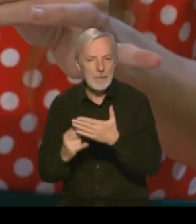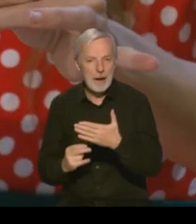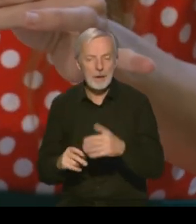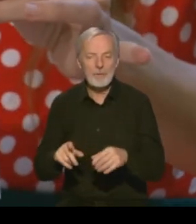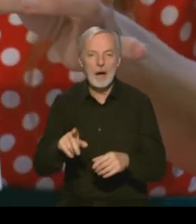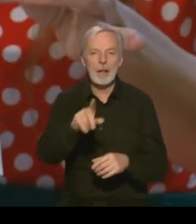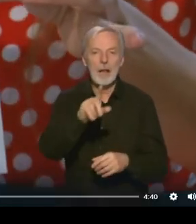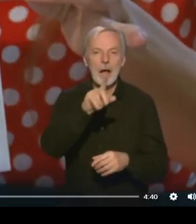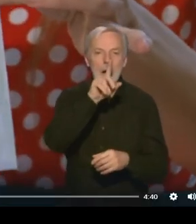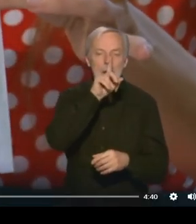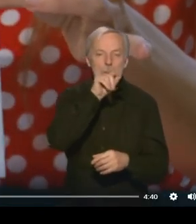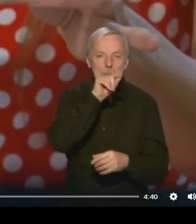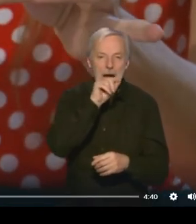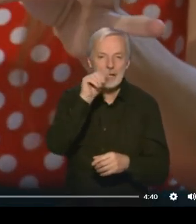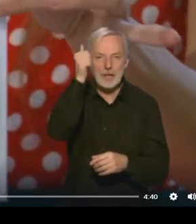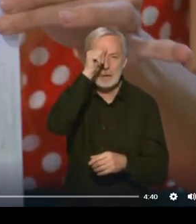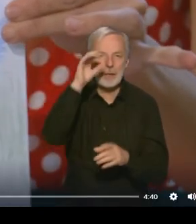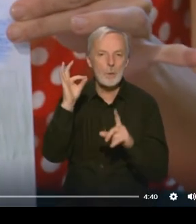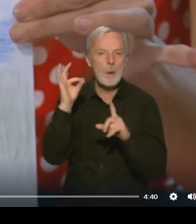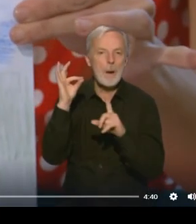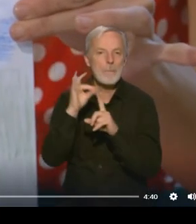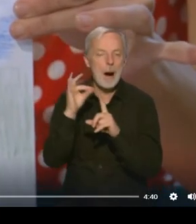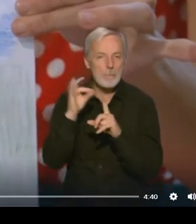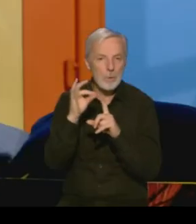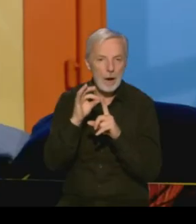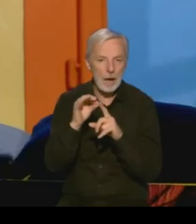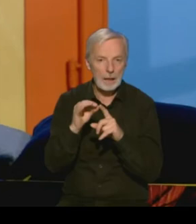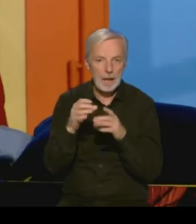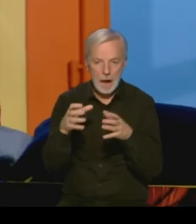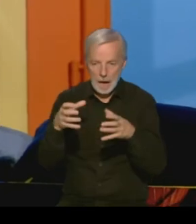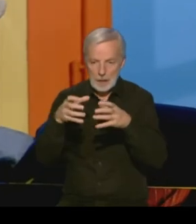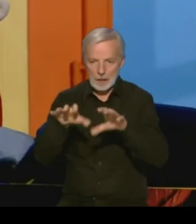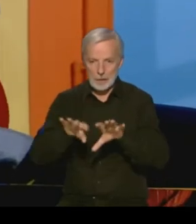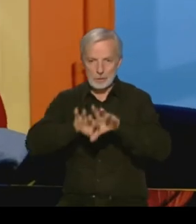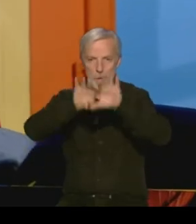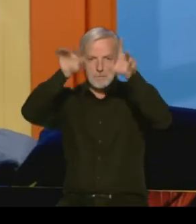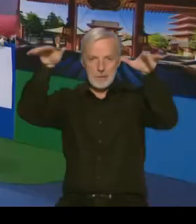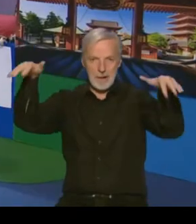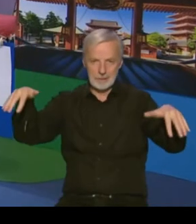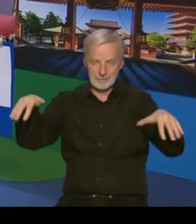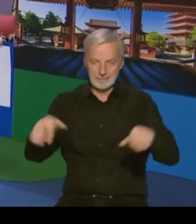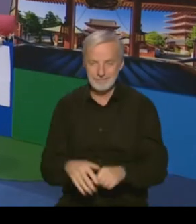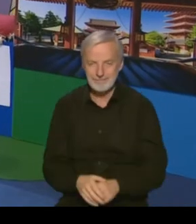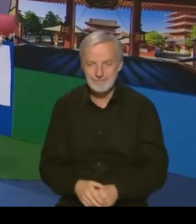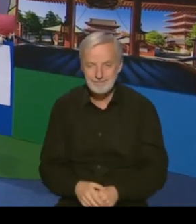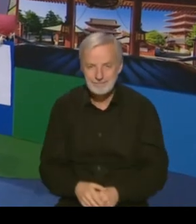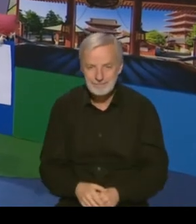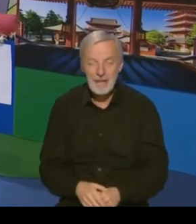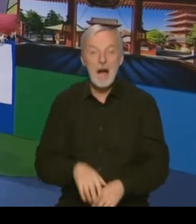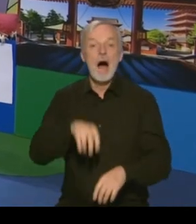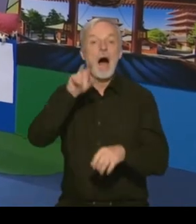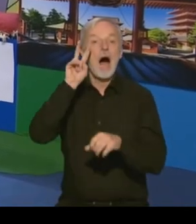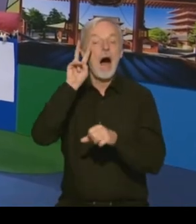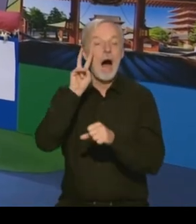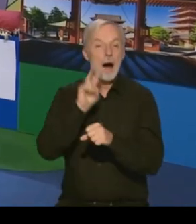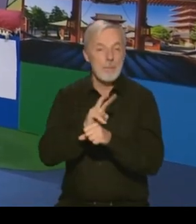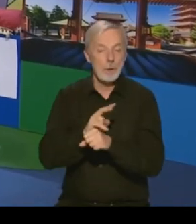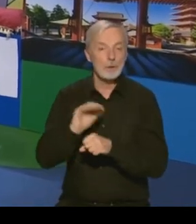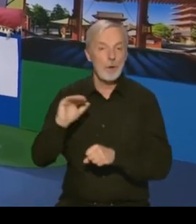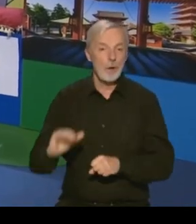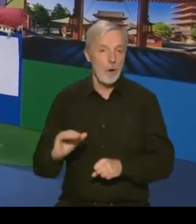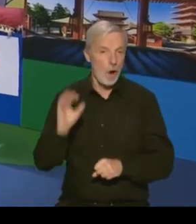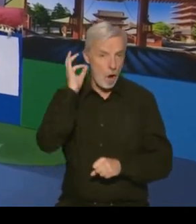ptáčka, papuchalka a sopku. Teda, Kubo, ty jsi malý. No, a pozor,